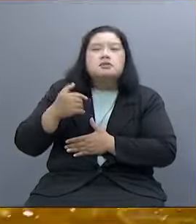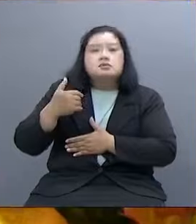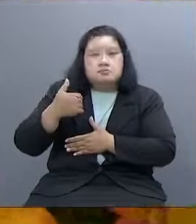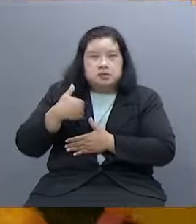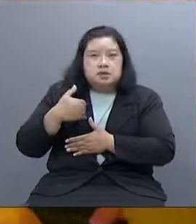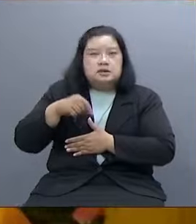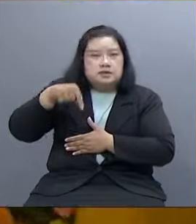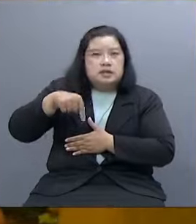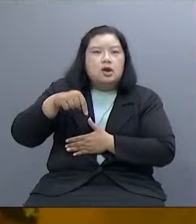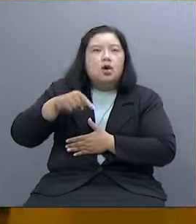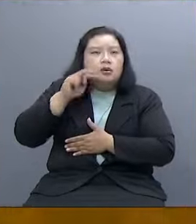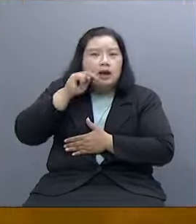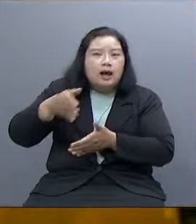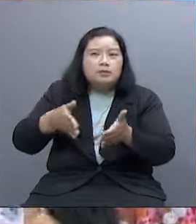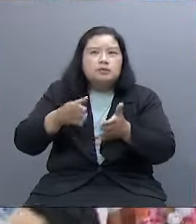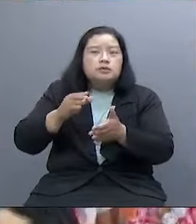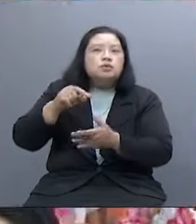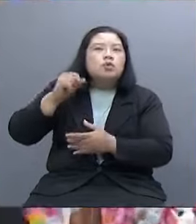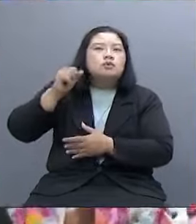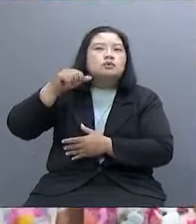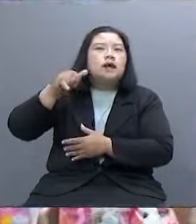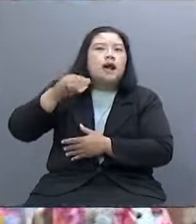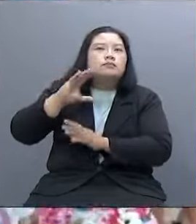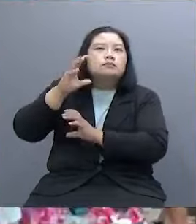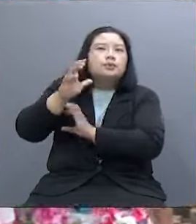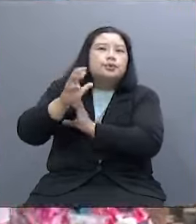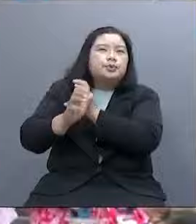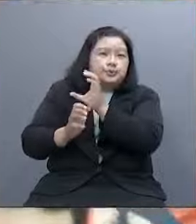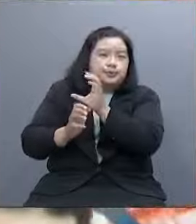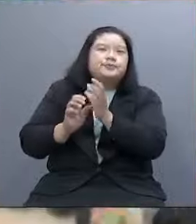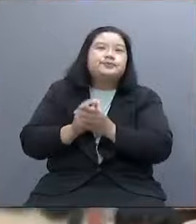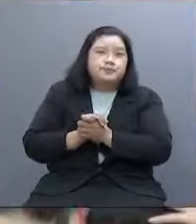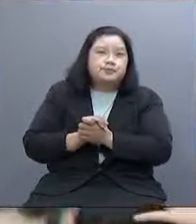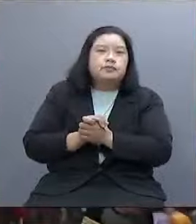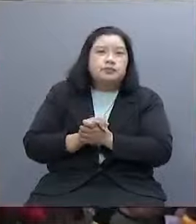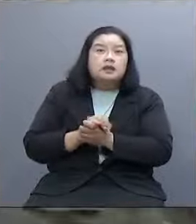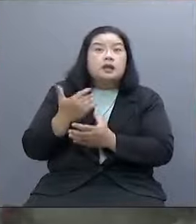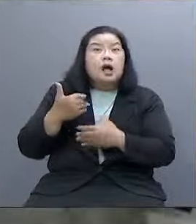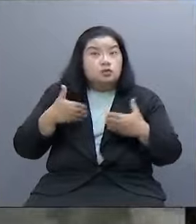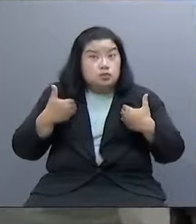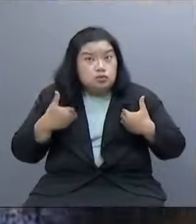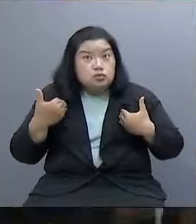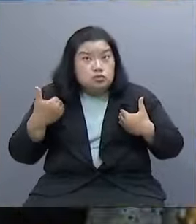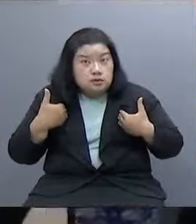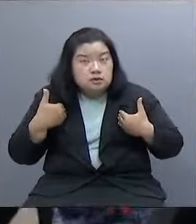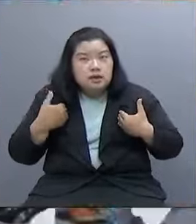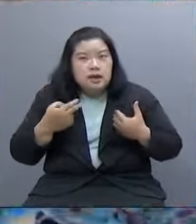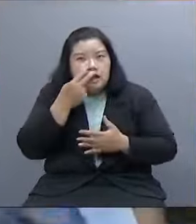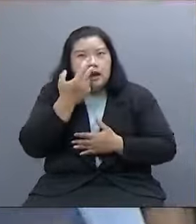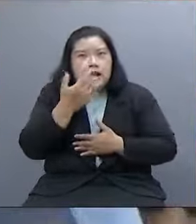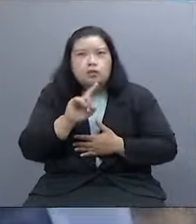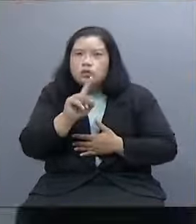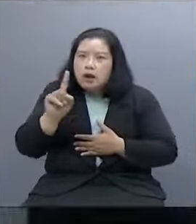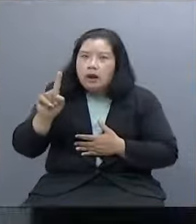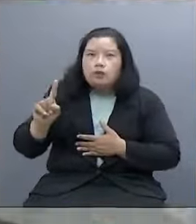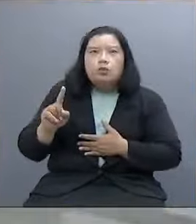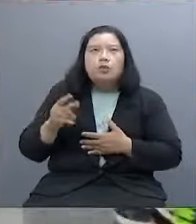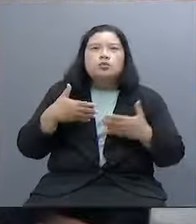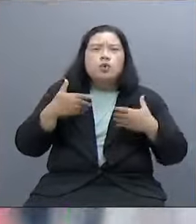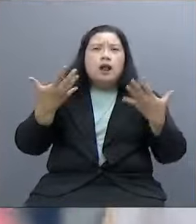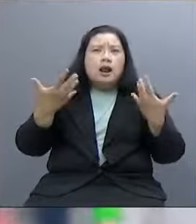อนลักซ์แล้วก็เมืองสุขสยามอีกด้วยค่ะ เอาละค่ะคุณผู้ชมหลายคนอาจจะบอกว่าหลายพื้นที่ที่เขาจัดงานสงกรานต์จบไ